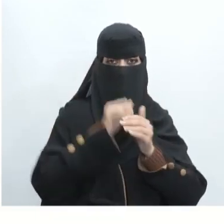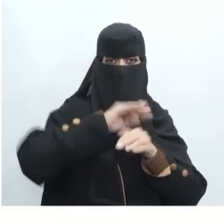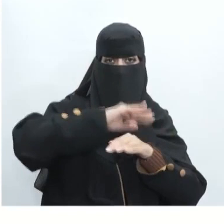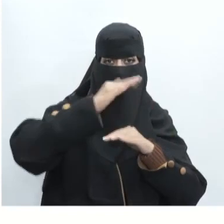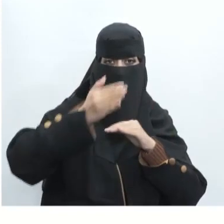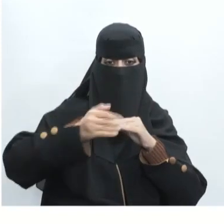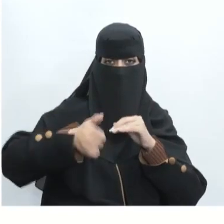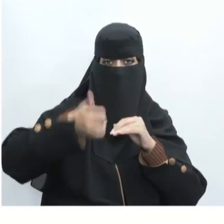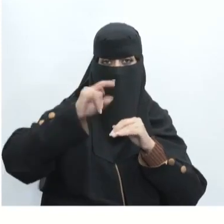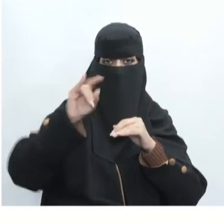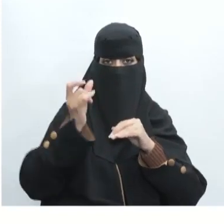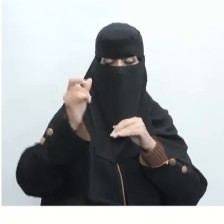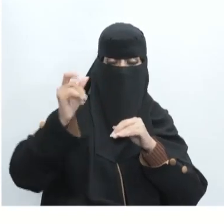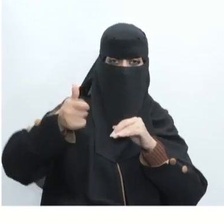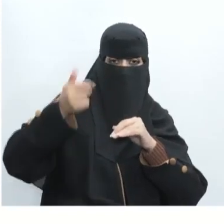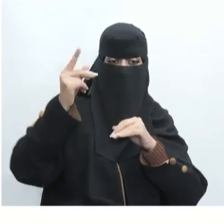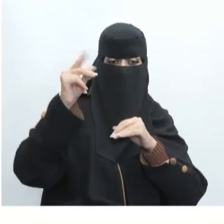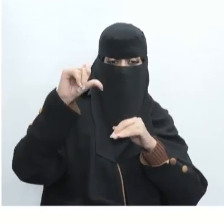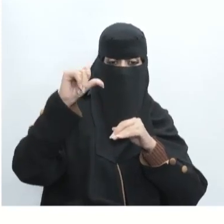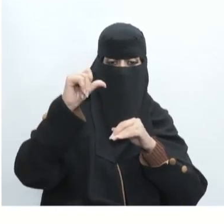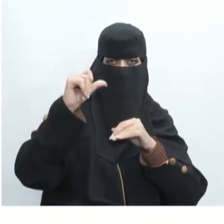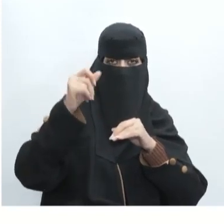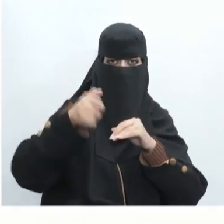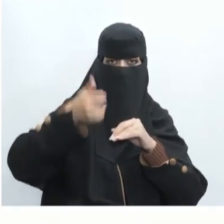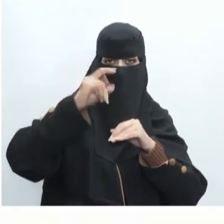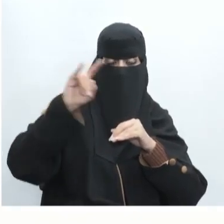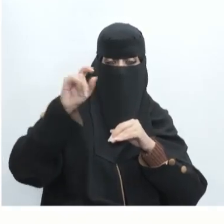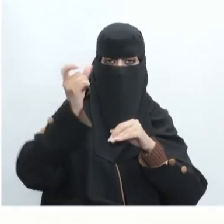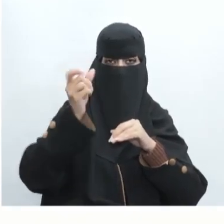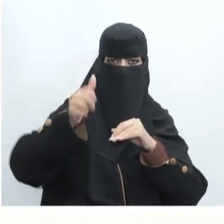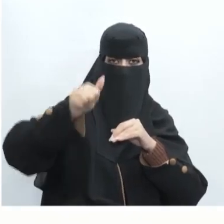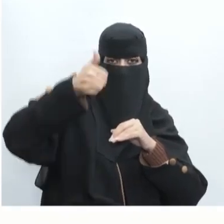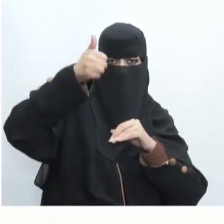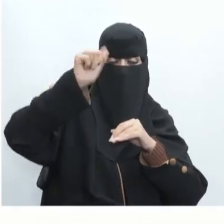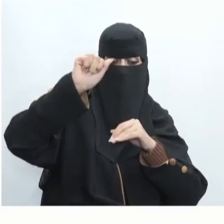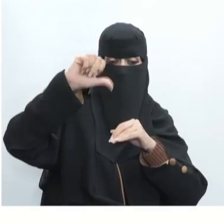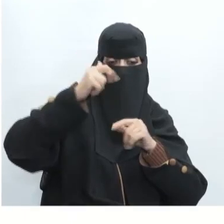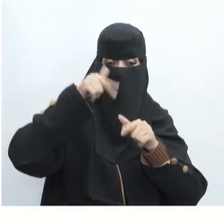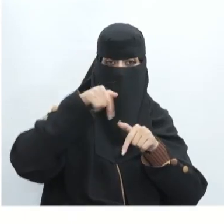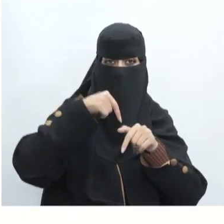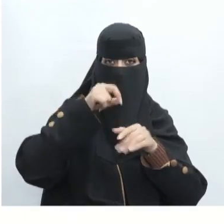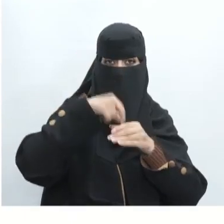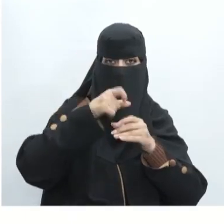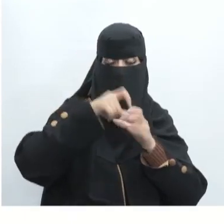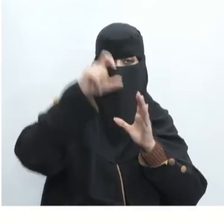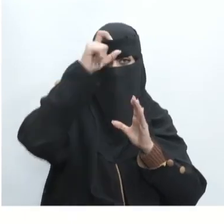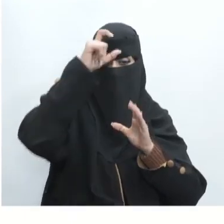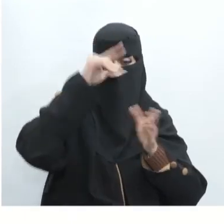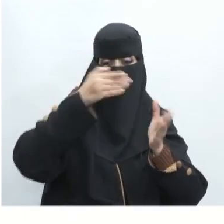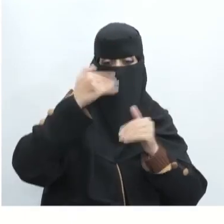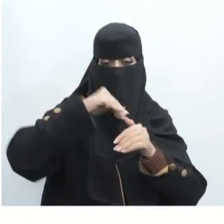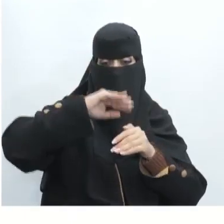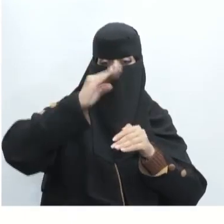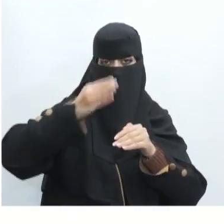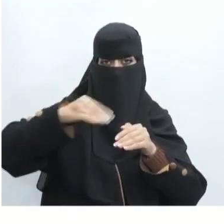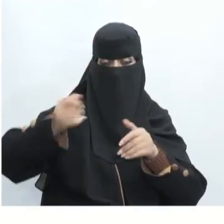العربيه هضبه الانضول ممتازين في تركيا احسنتم السهوله